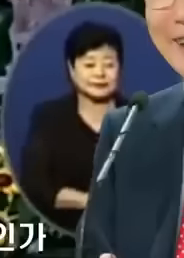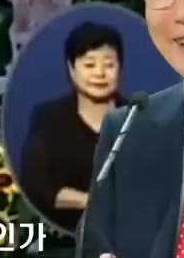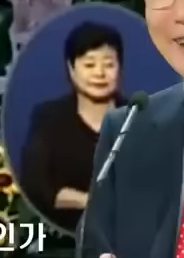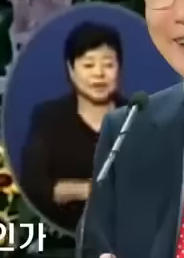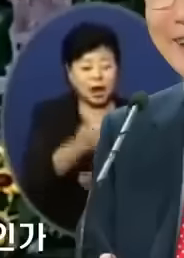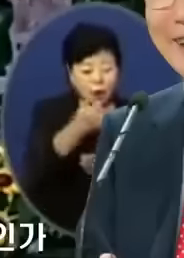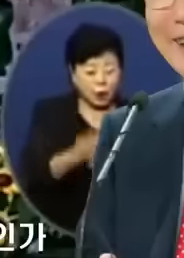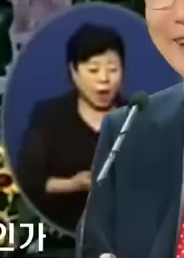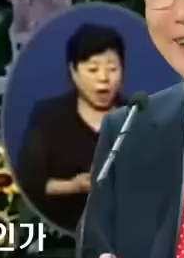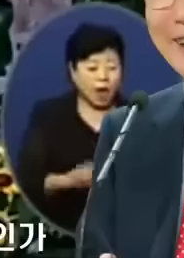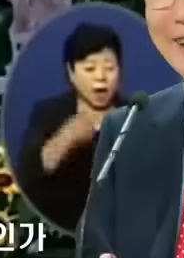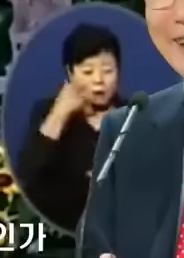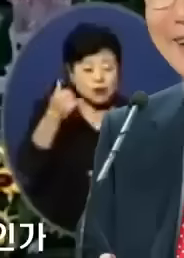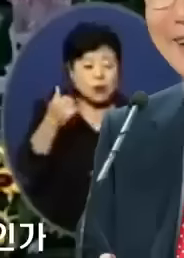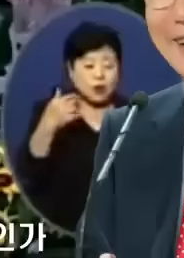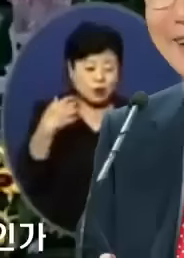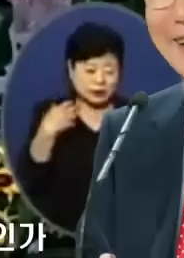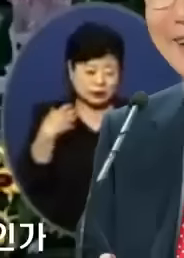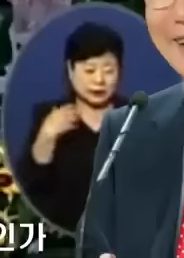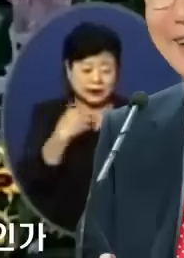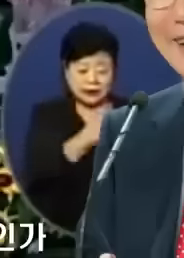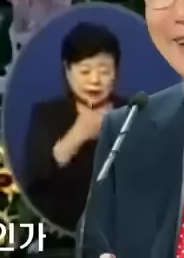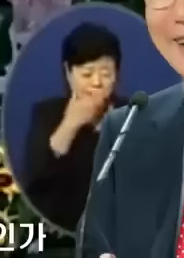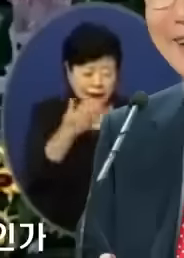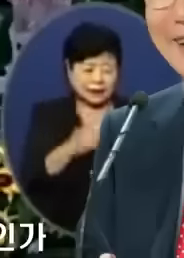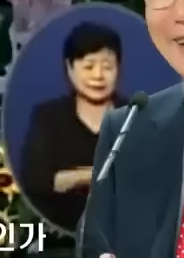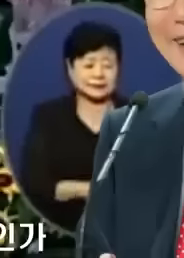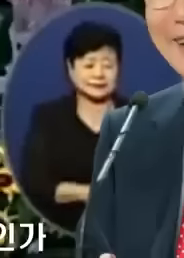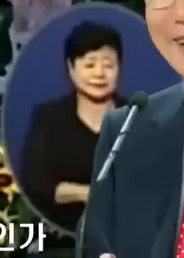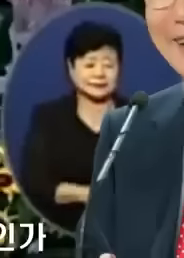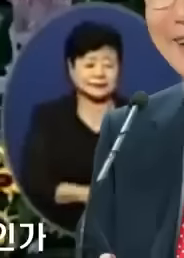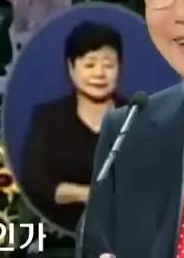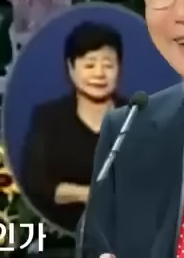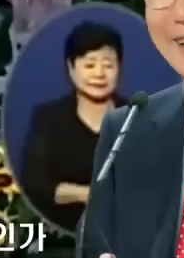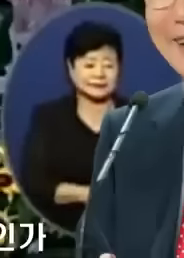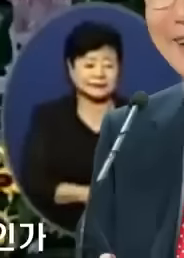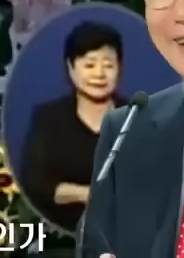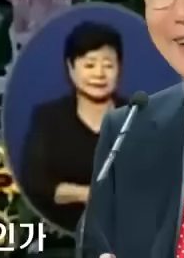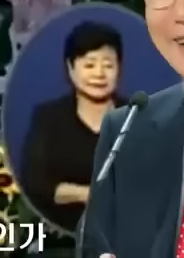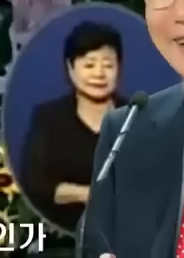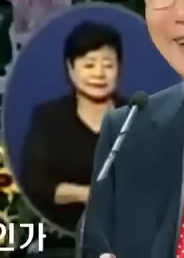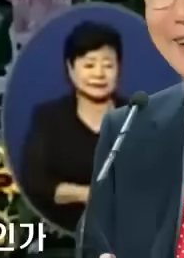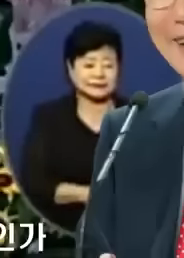내어서 고아들의 부모 역할을 감당했던 것입니다.